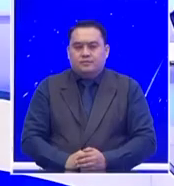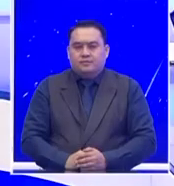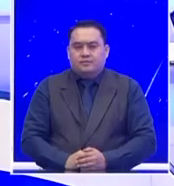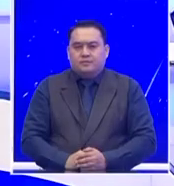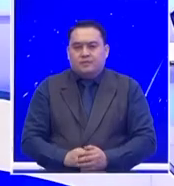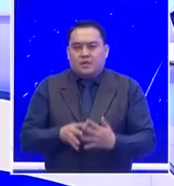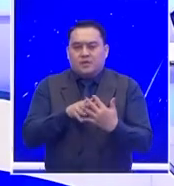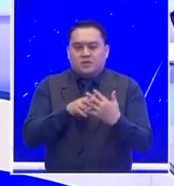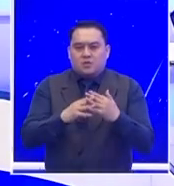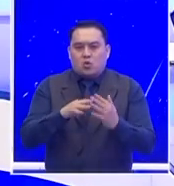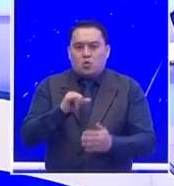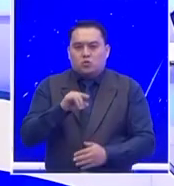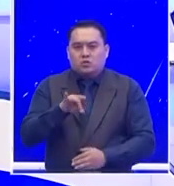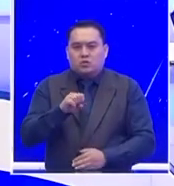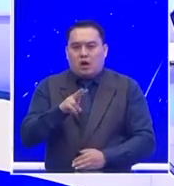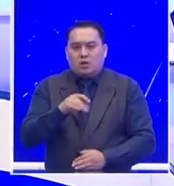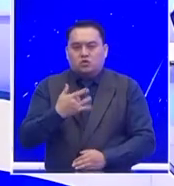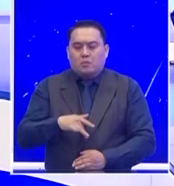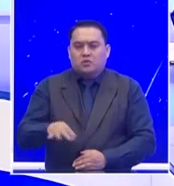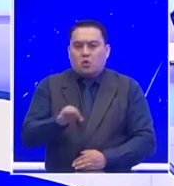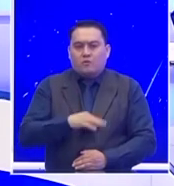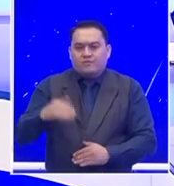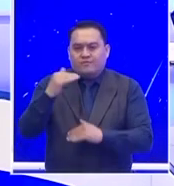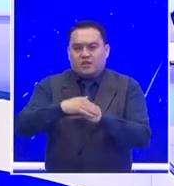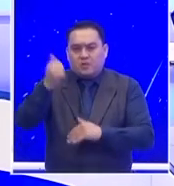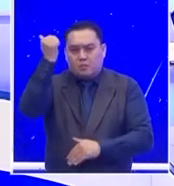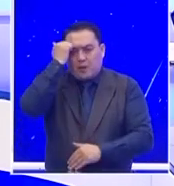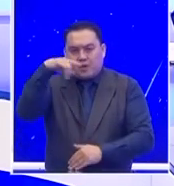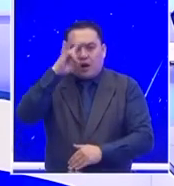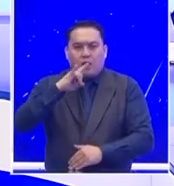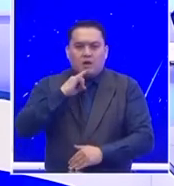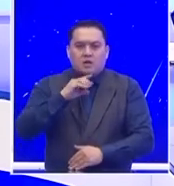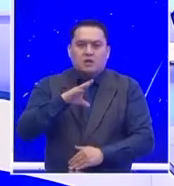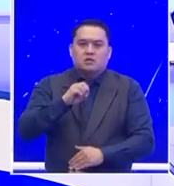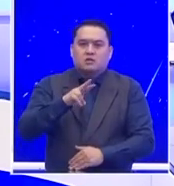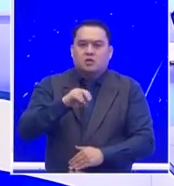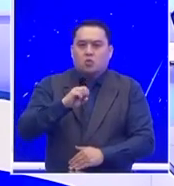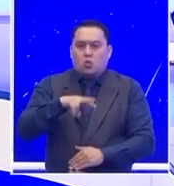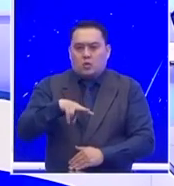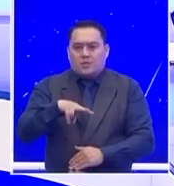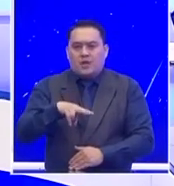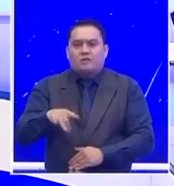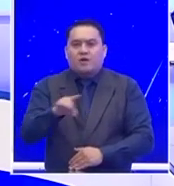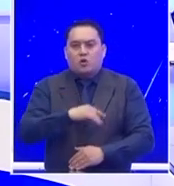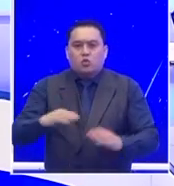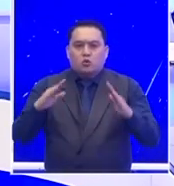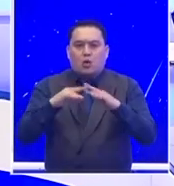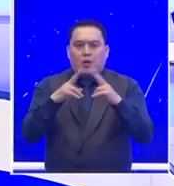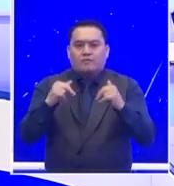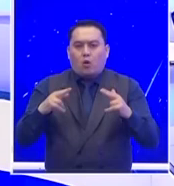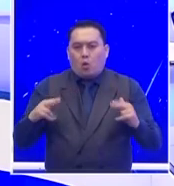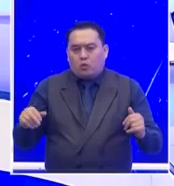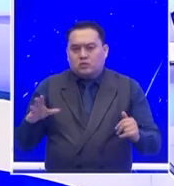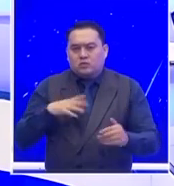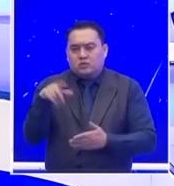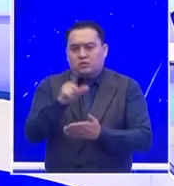В селе Узунага Жамбылского района прошел вечер памяти казахстанского поэта Есенкула Жакыпбекова. В районном доме культуры